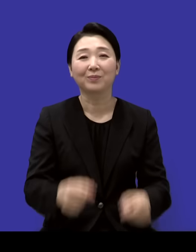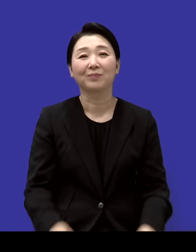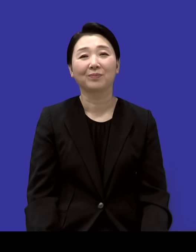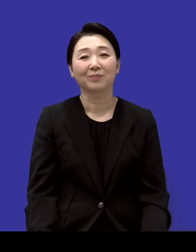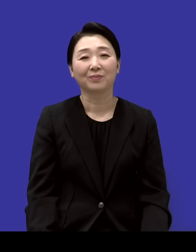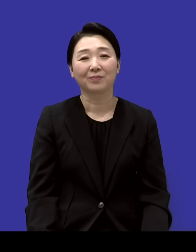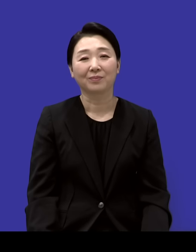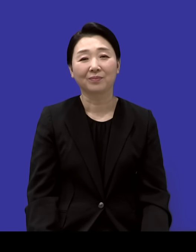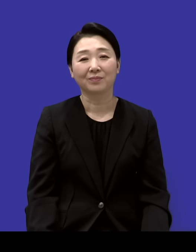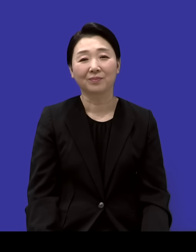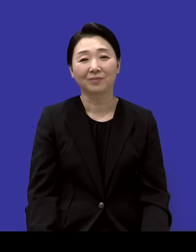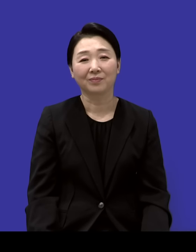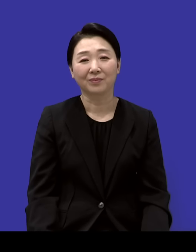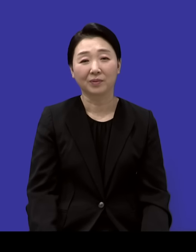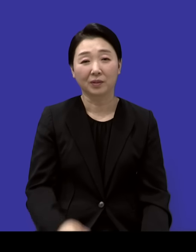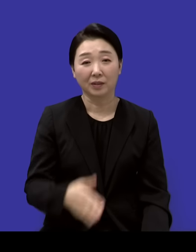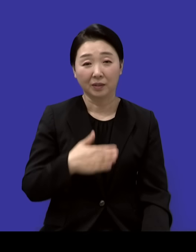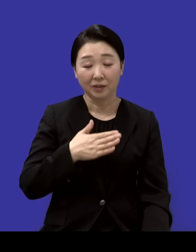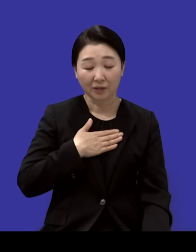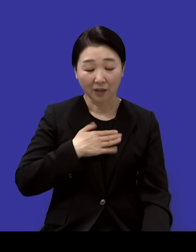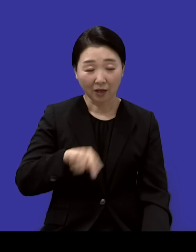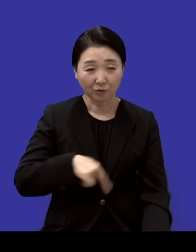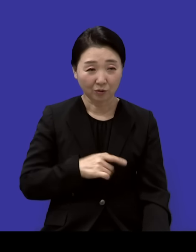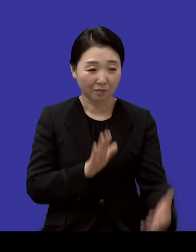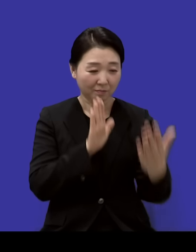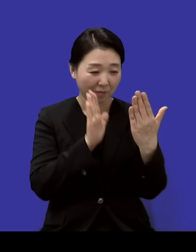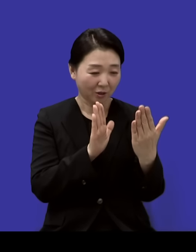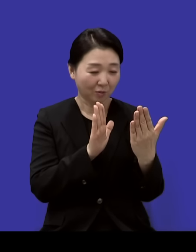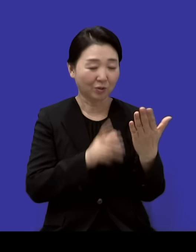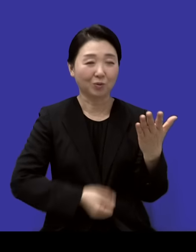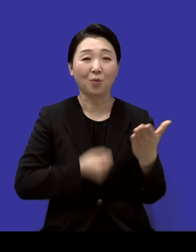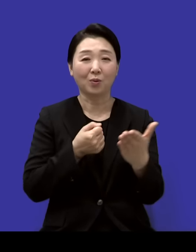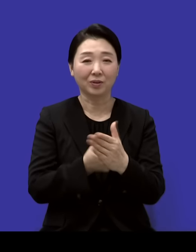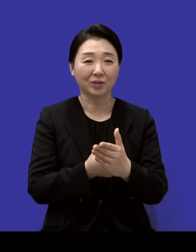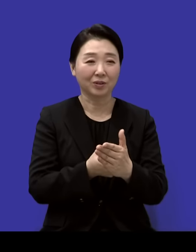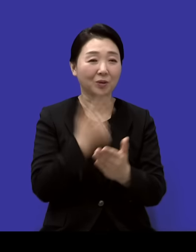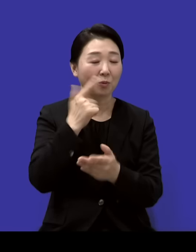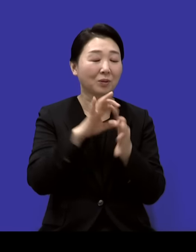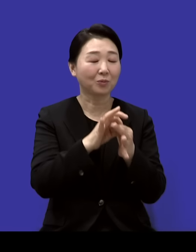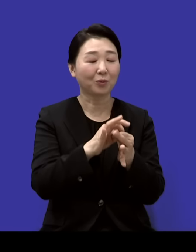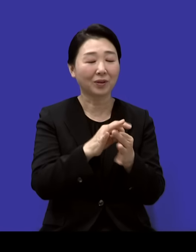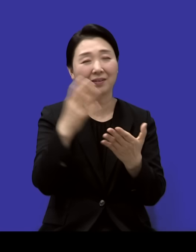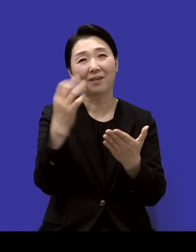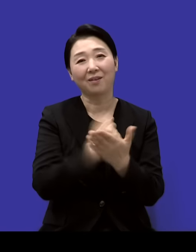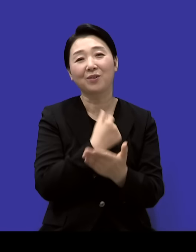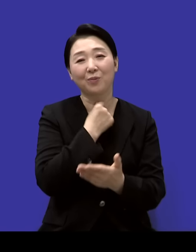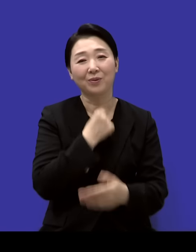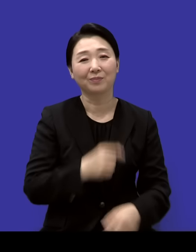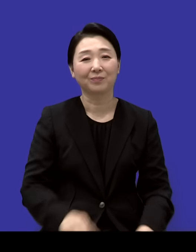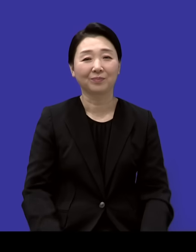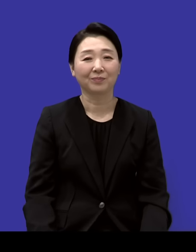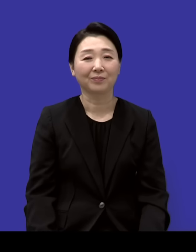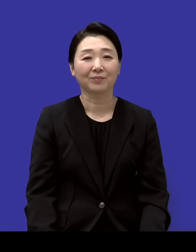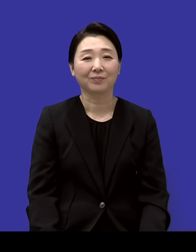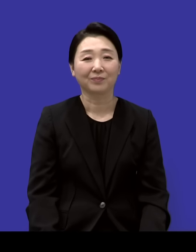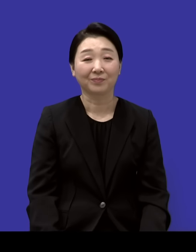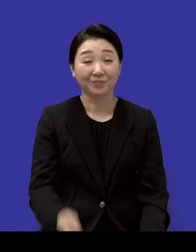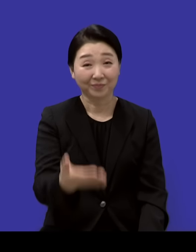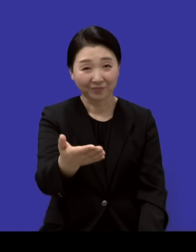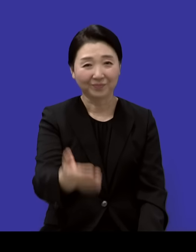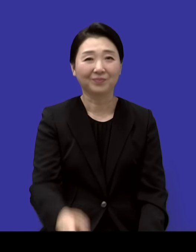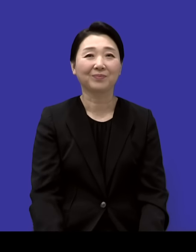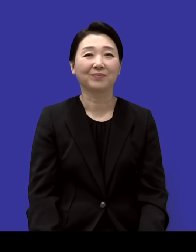것 같아서 많은 분들이 나 자신을 좀 마주 볼 수 있는 용기를 목사님 통해서 얻으셨으면 좋겠다라는 생각도 그래요, 들었습니다. 감사합니다. 네. 네. 박현